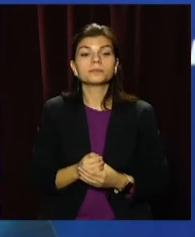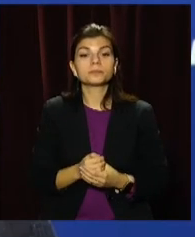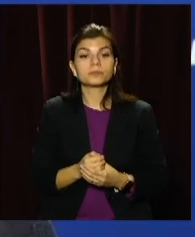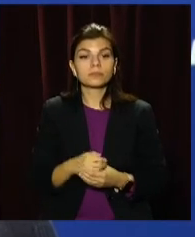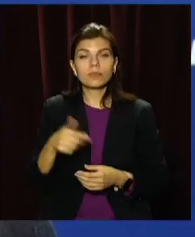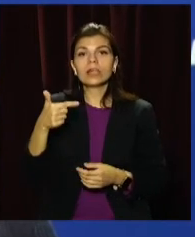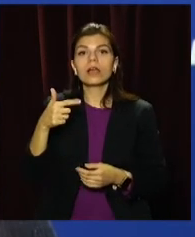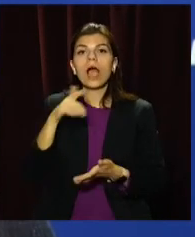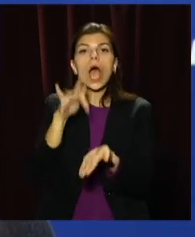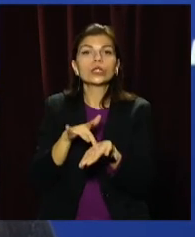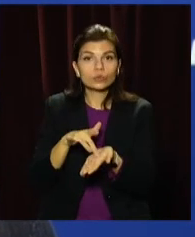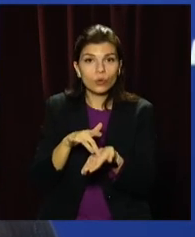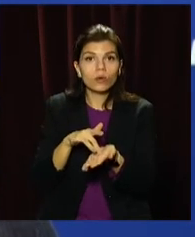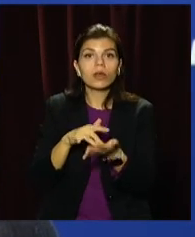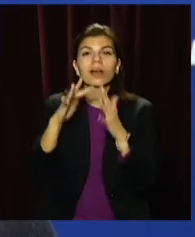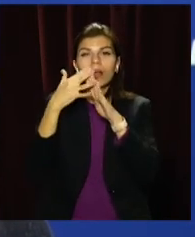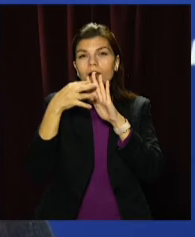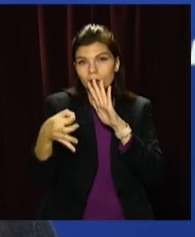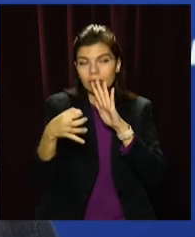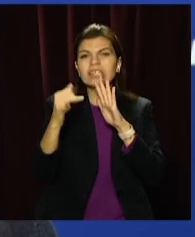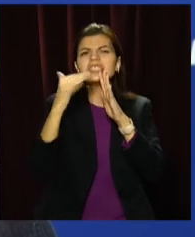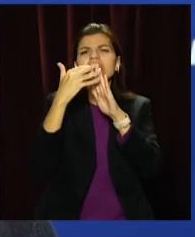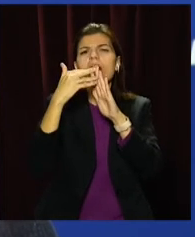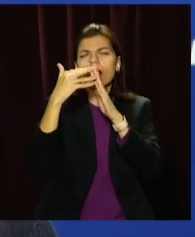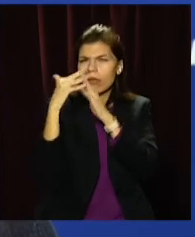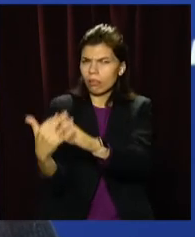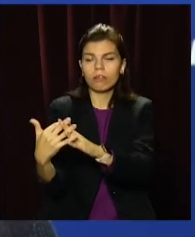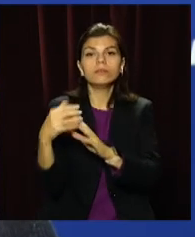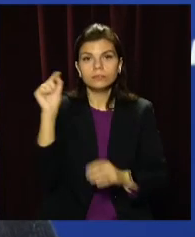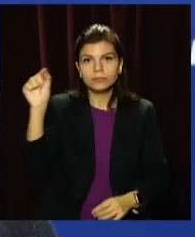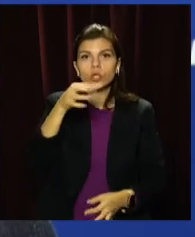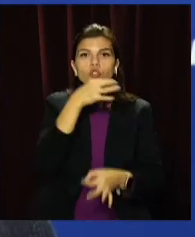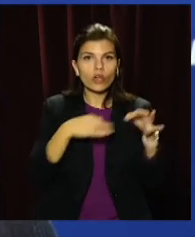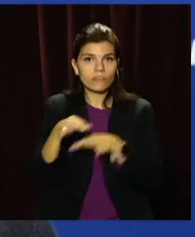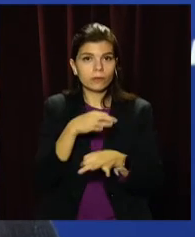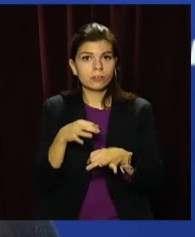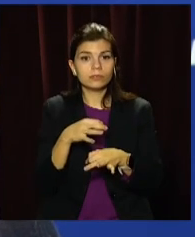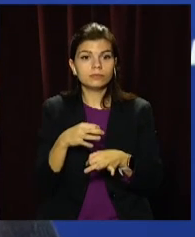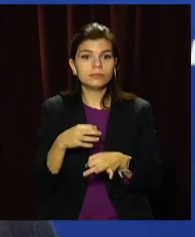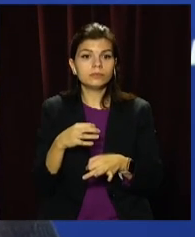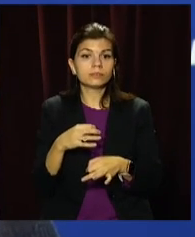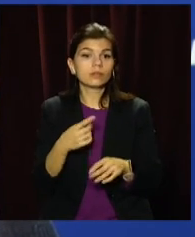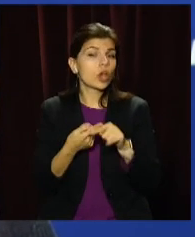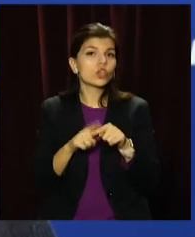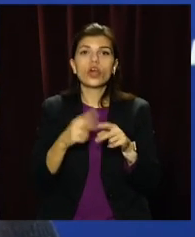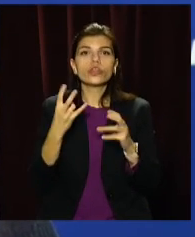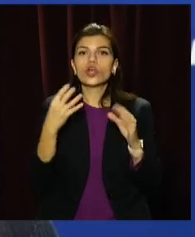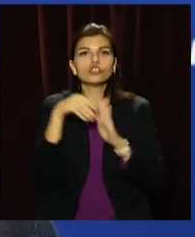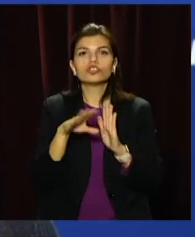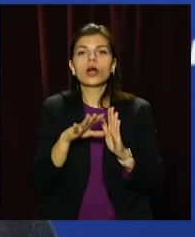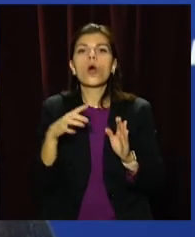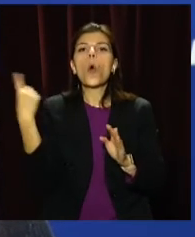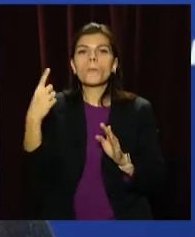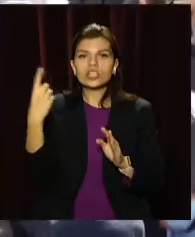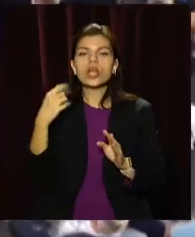в міській, поселковій, сільській совєти. Это не считая областного